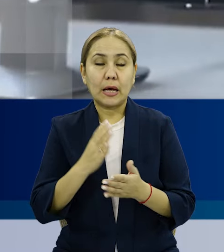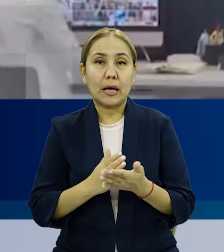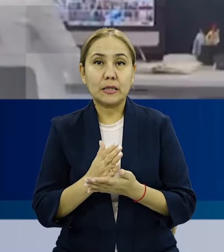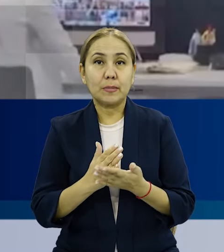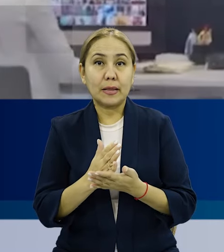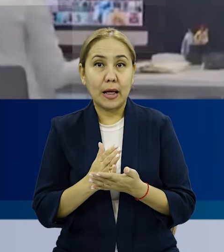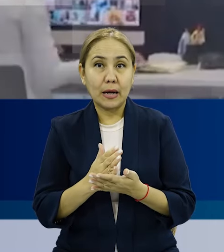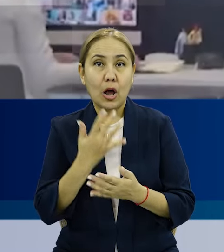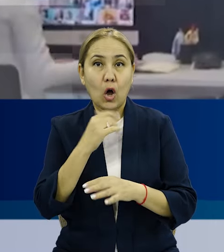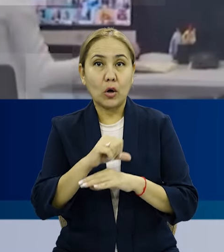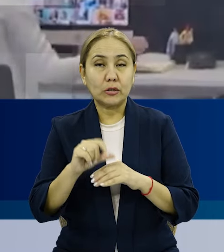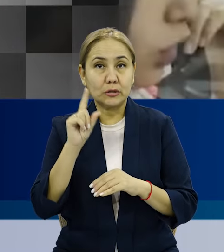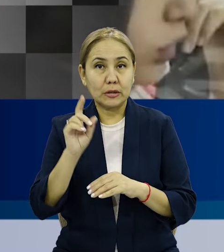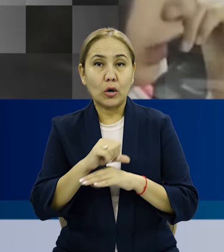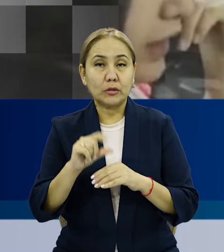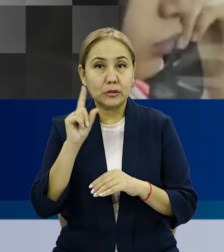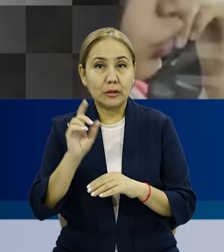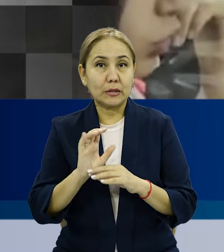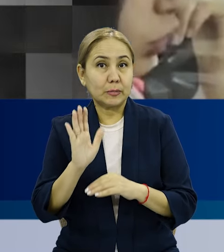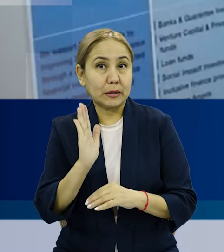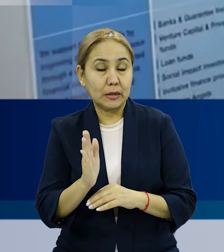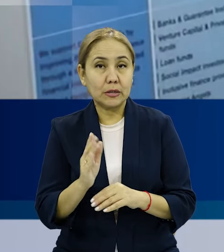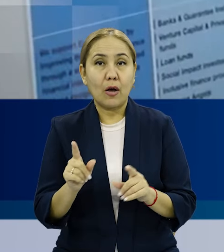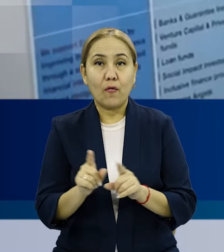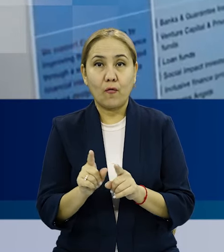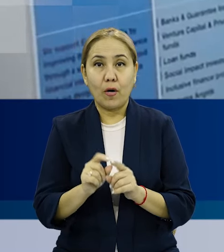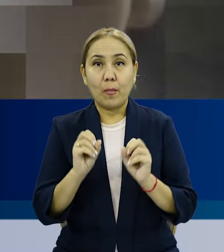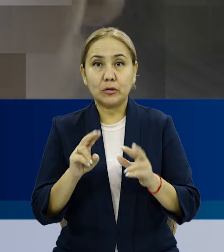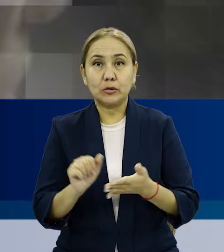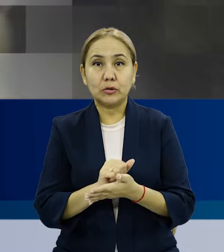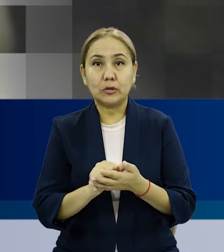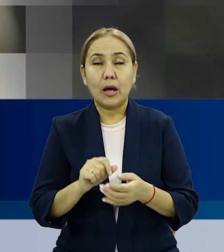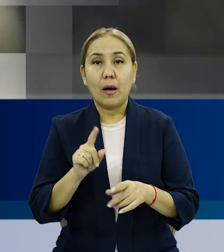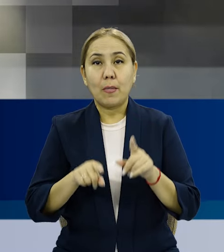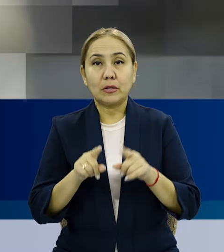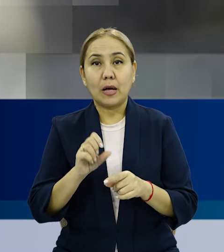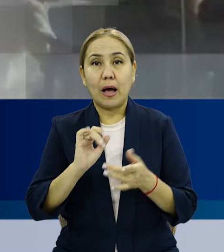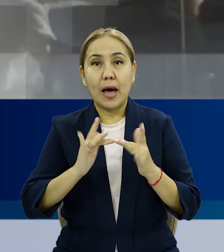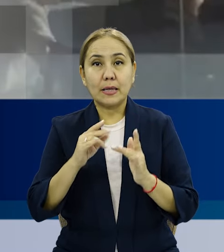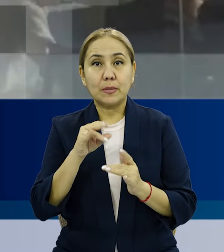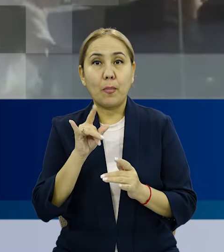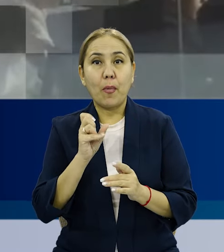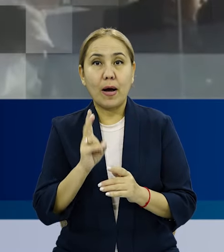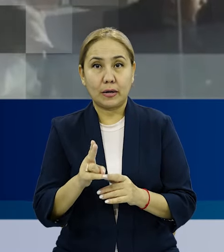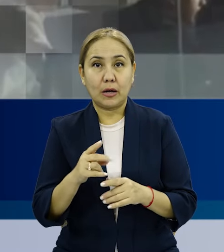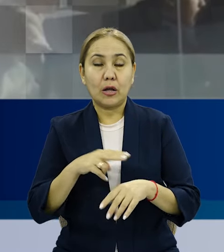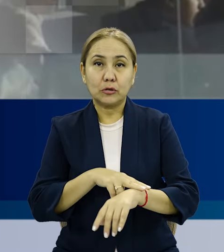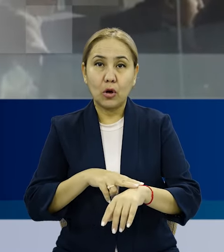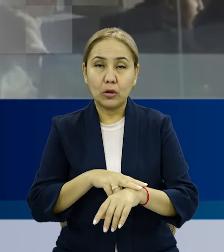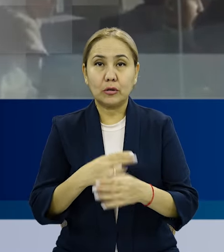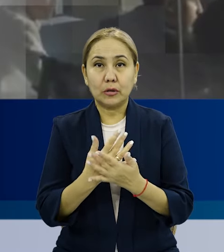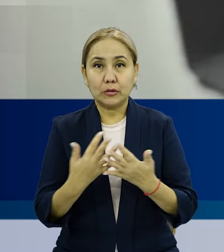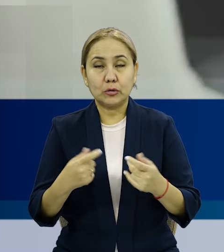xizmatlarini xorijiy davlatlarga eksport qilish. Mazkur hujjat bilan ayrim IT park rezidentlari uchun soliq va bojxona